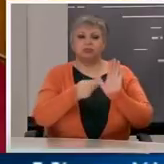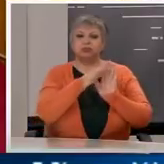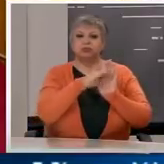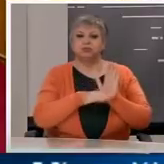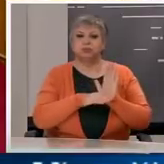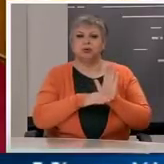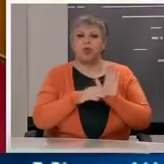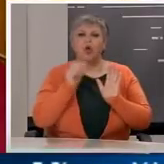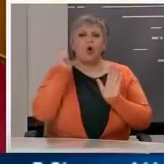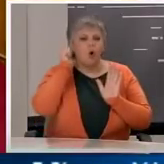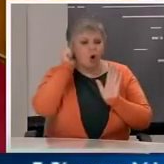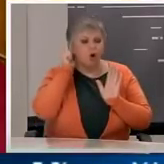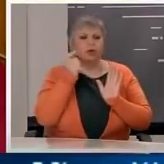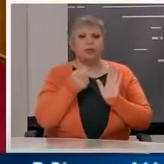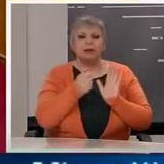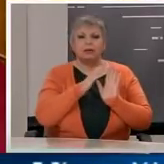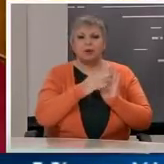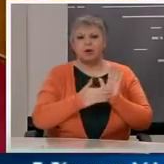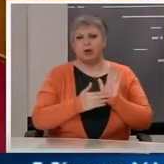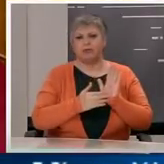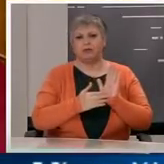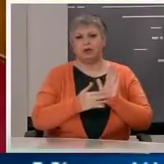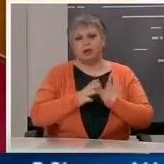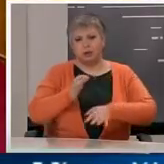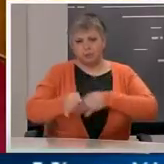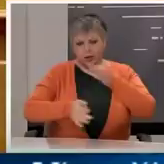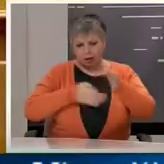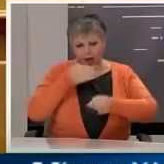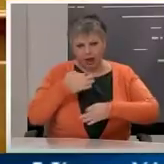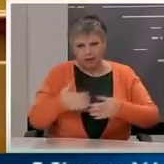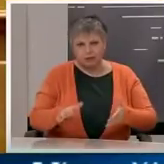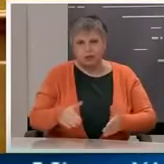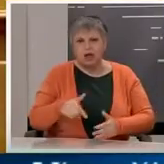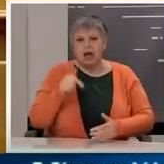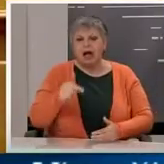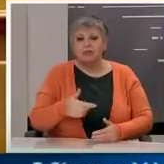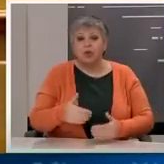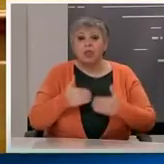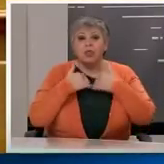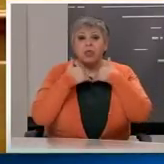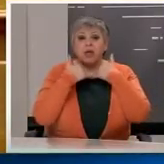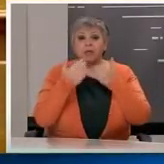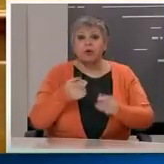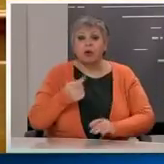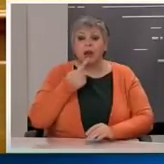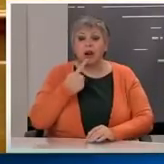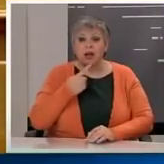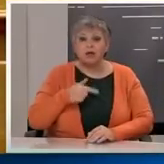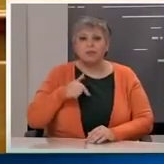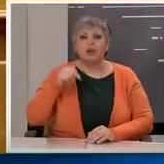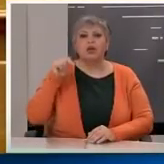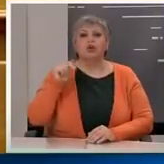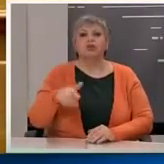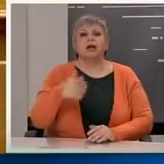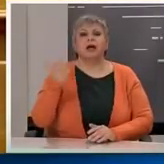Εξηγήθηκε ότι δεν υπάρχει, δεν μπορεί να τεκμηριωθεί, είναι αστήριχτη, είναι ασύνταχτη αυτή η